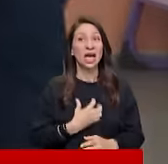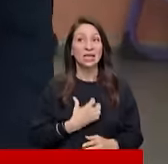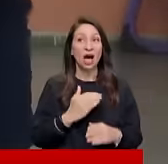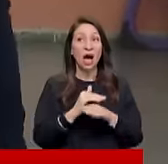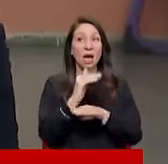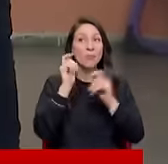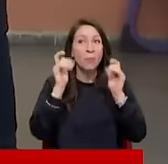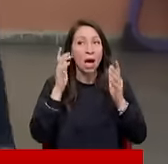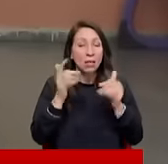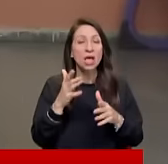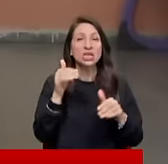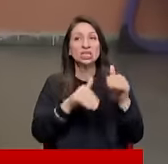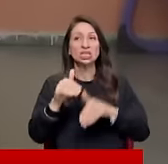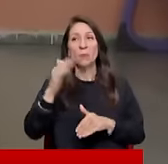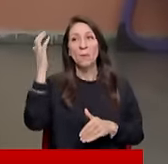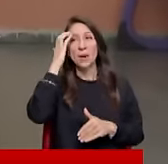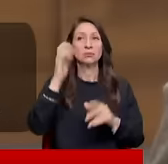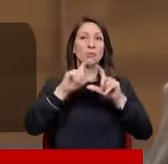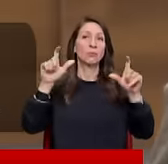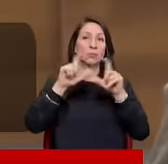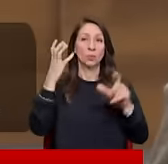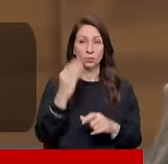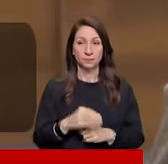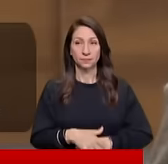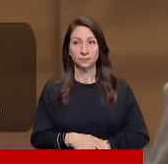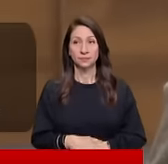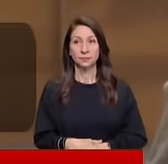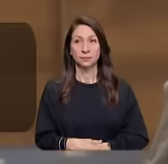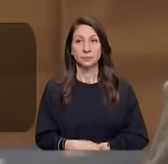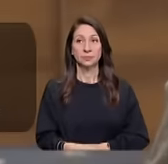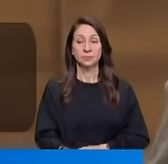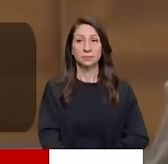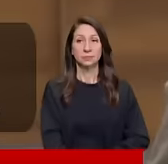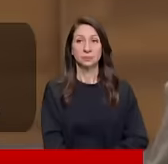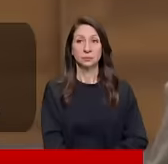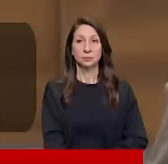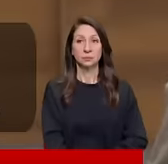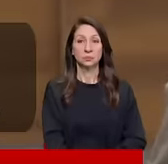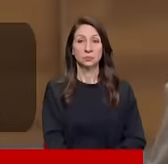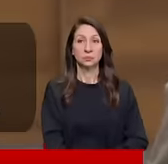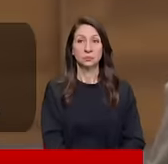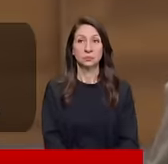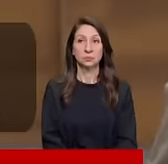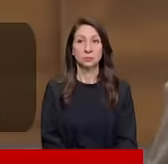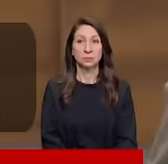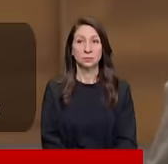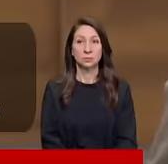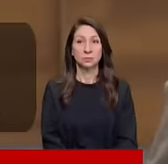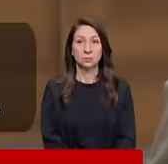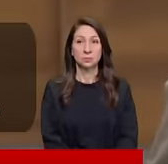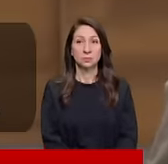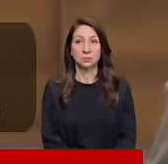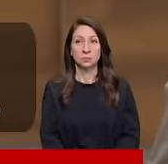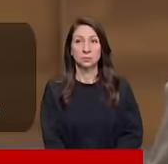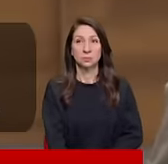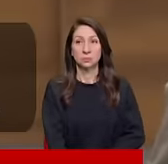hayat pahalılığı seçimin ana belirleyicileri oldu. Rahmetli Demirel'in tencere ve ceple oynanırsa